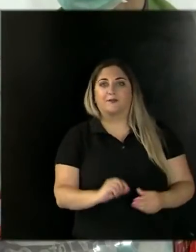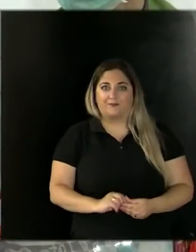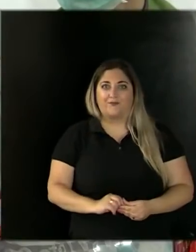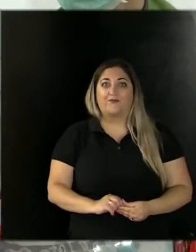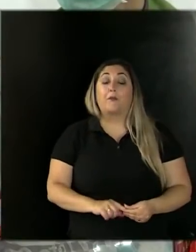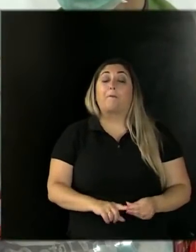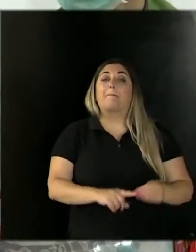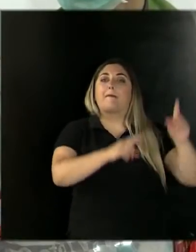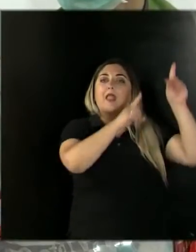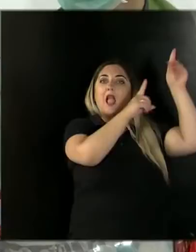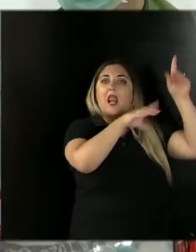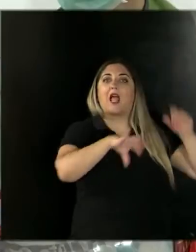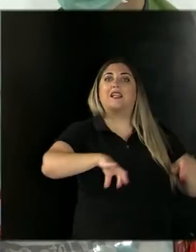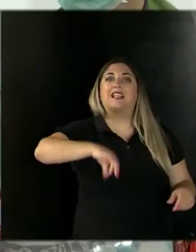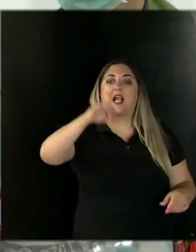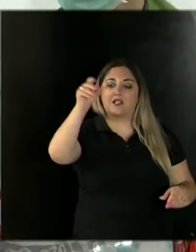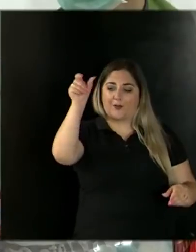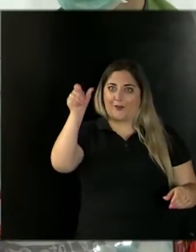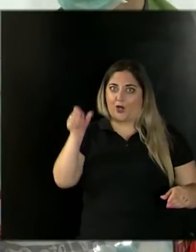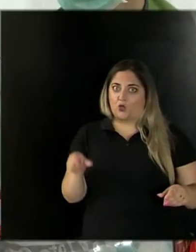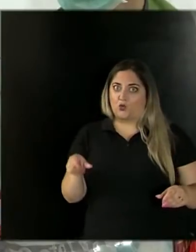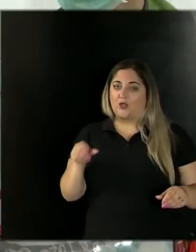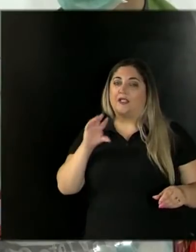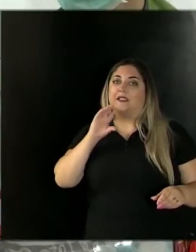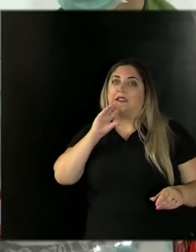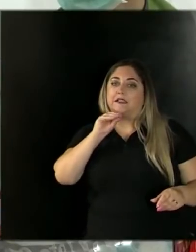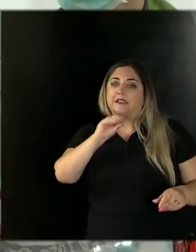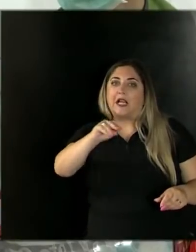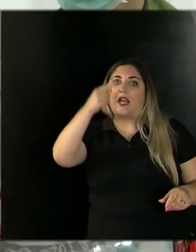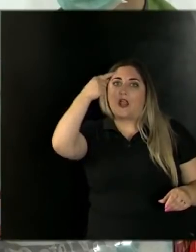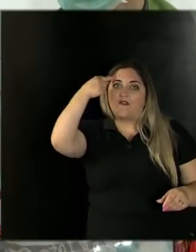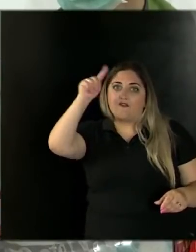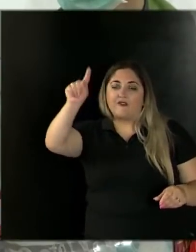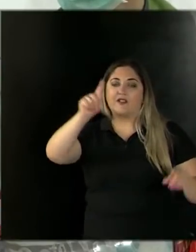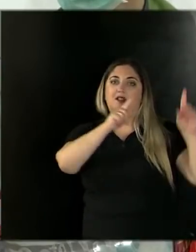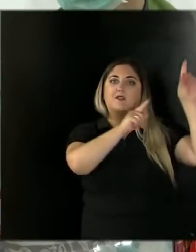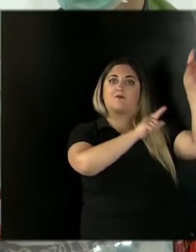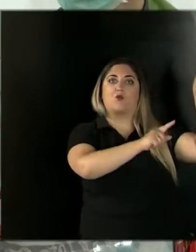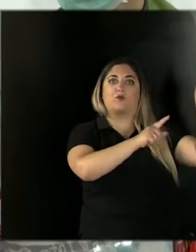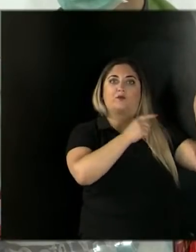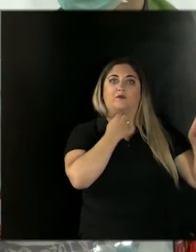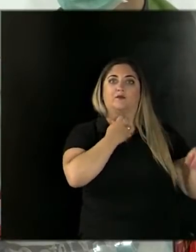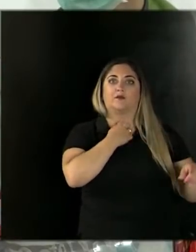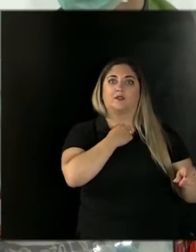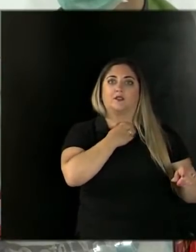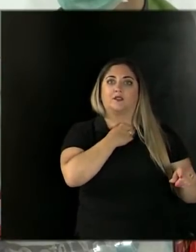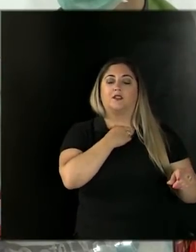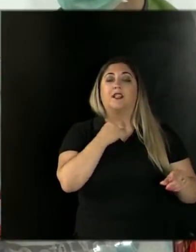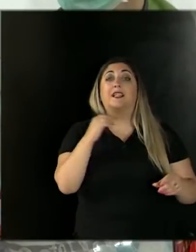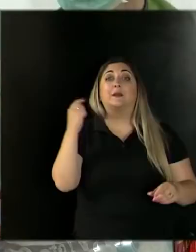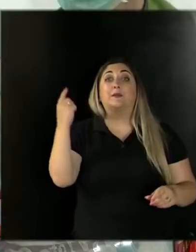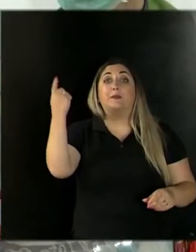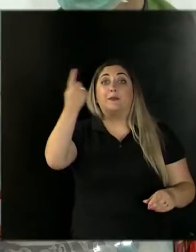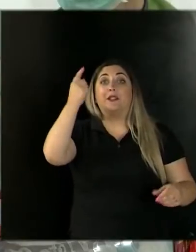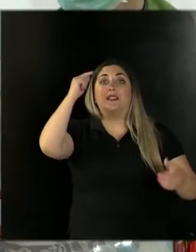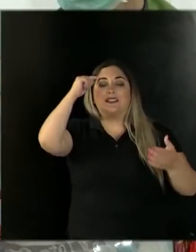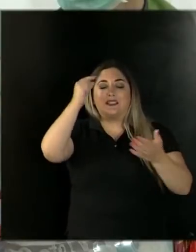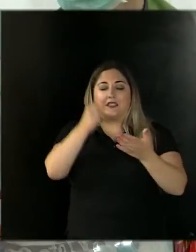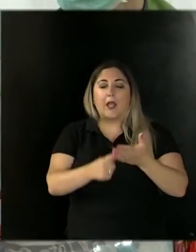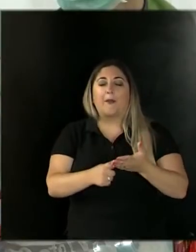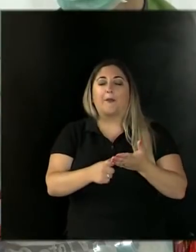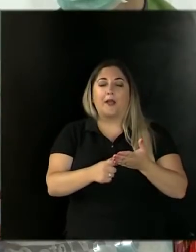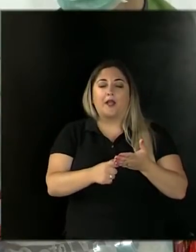minn Alla biex ikellimna f'ismu. U min jemmen li l-profeta jkellmu f'isem